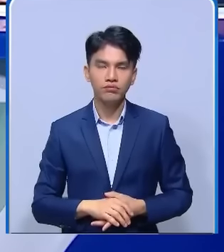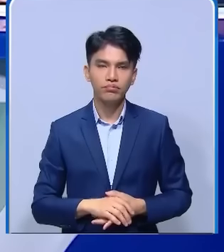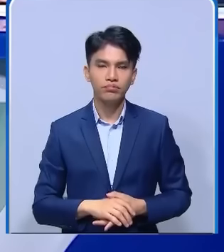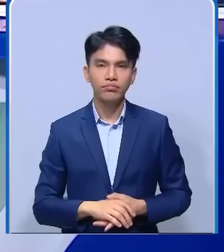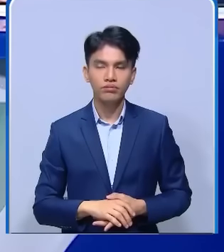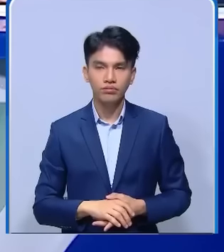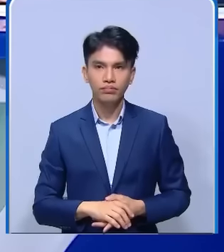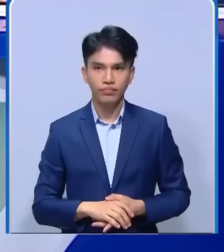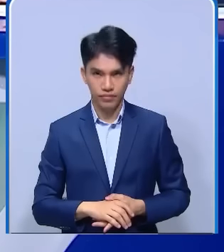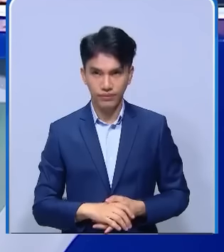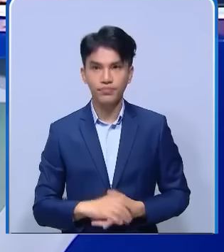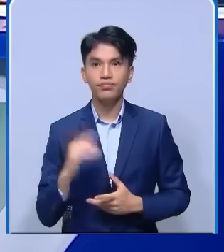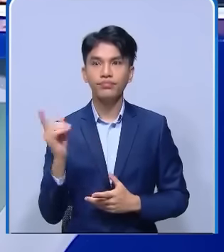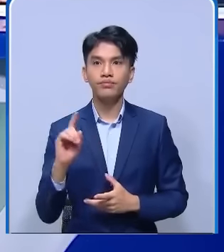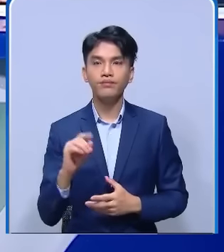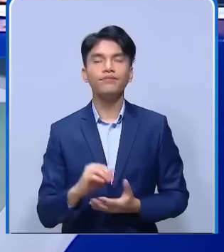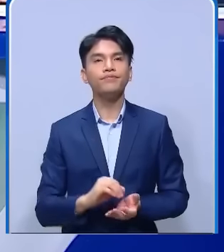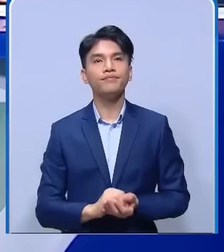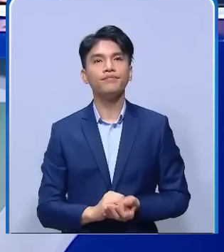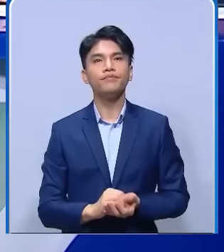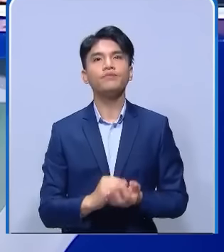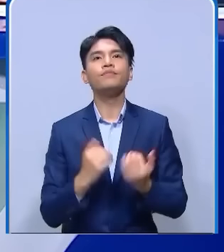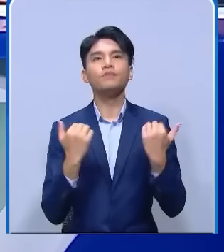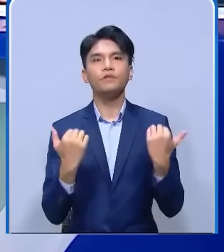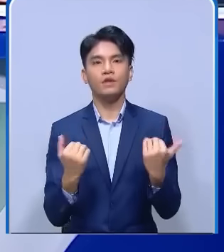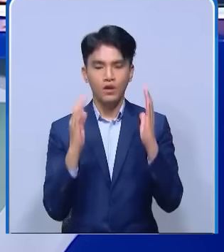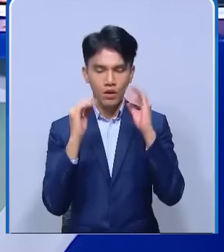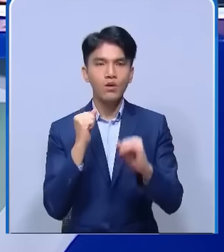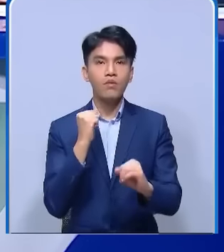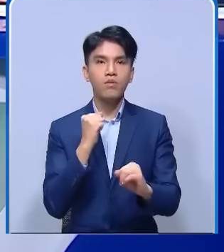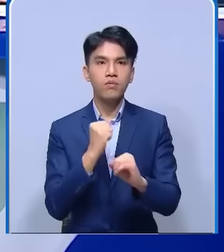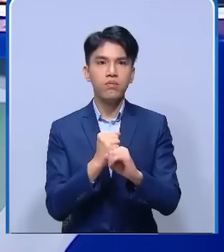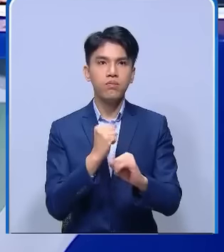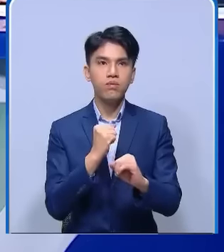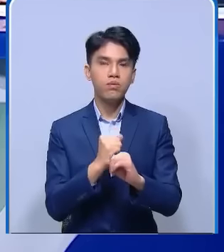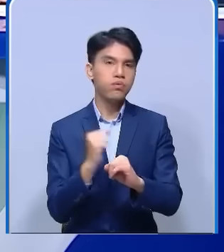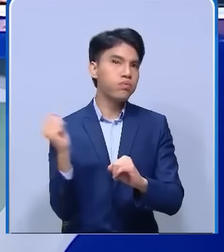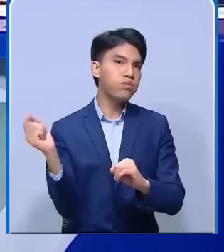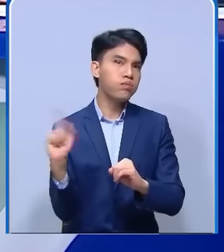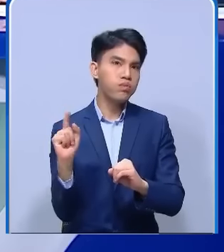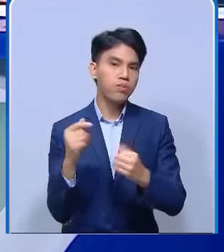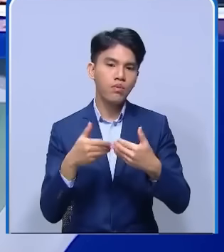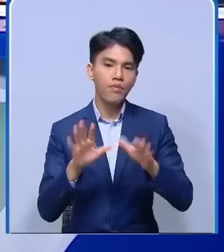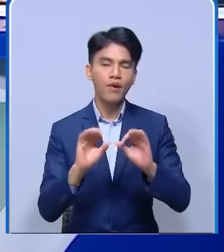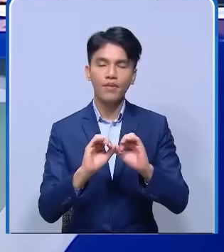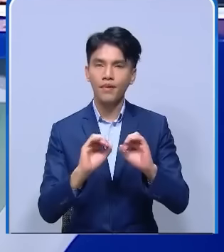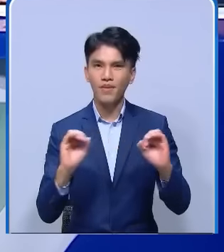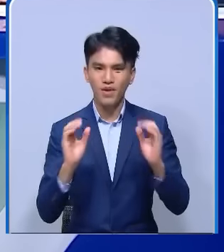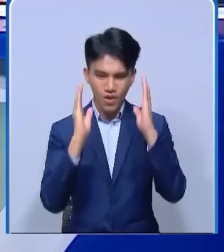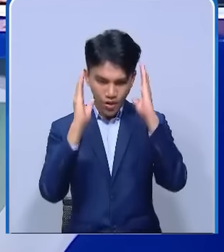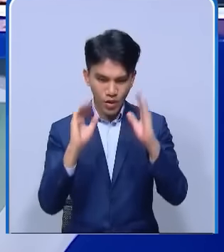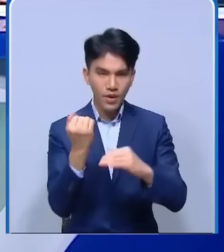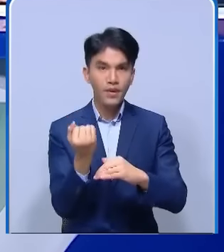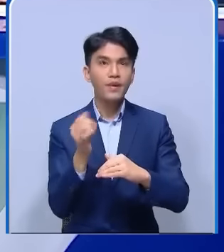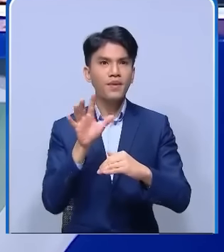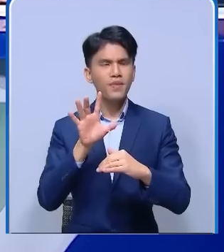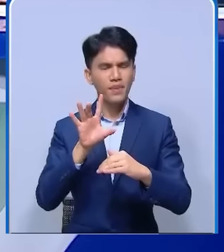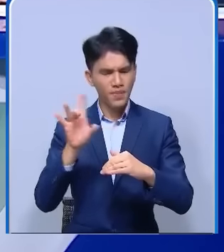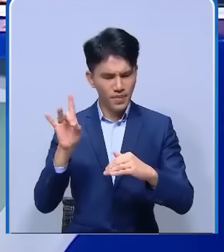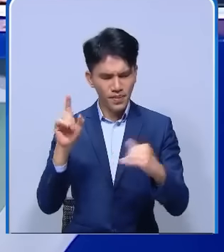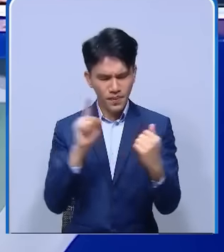อ่ะหลังจากที่มีการยืนยันออกมาหนักแน่นนะคุณผู้ชมบอกว่าพนักงานสอบสวนเนี่ยจะไม่ให้ประกันตัวผู้ต้องหาทั้ง18คนก็เป็นที่น่าจับตา